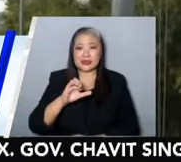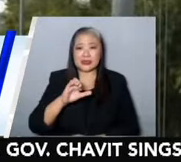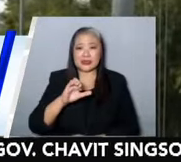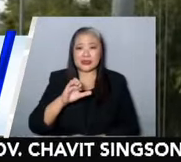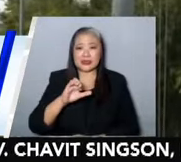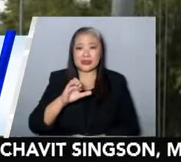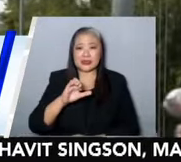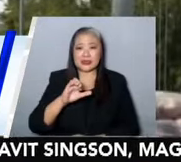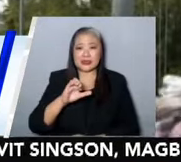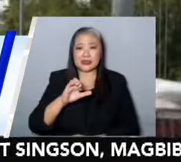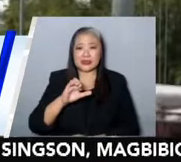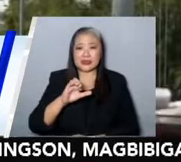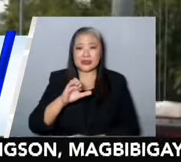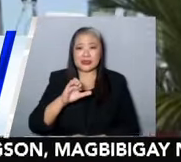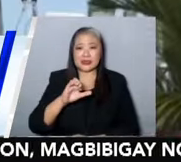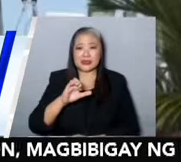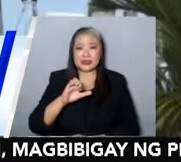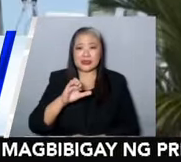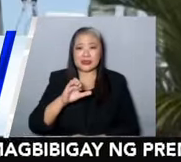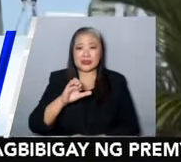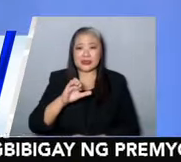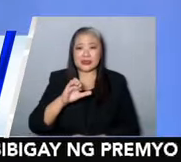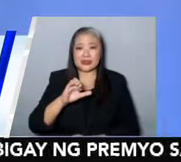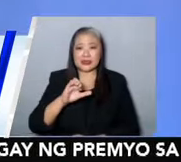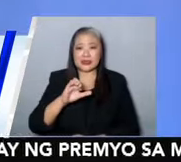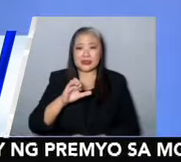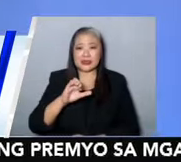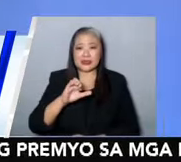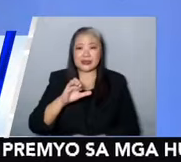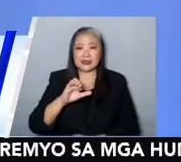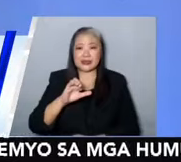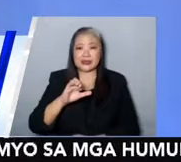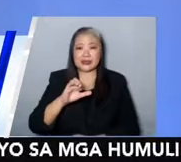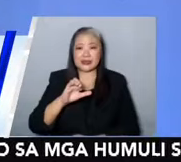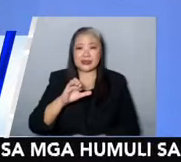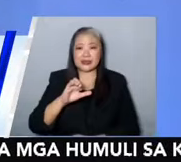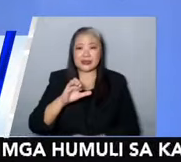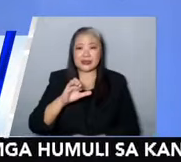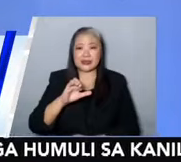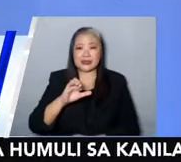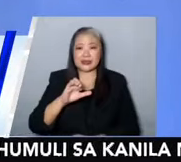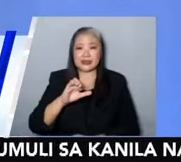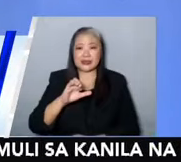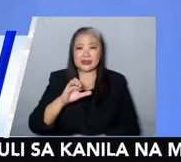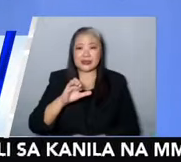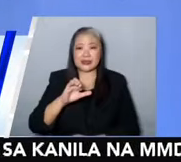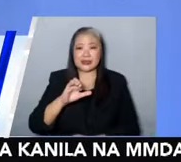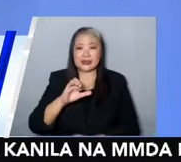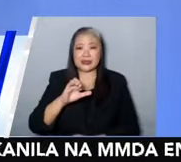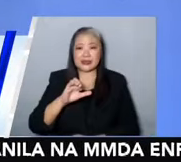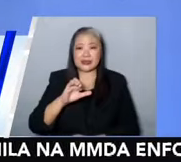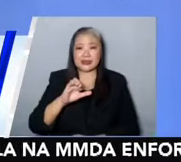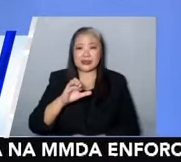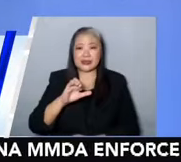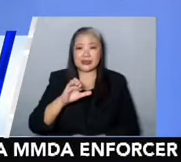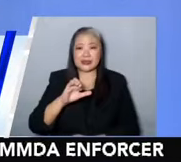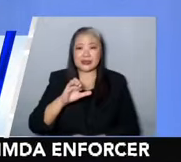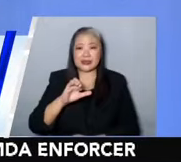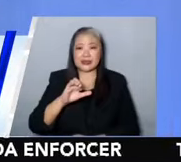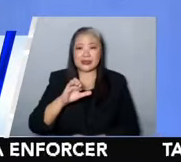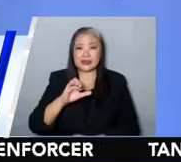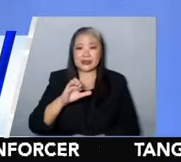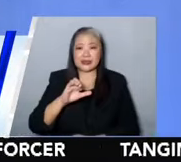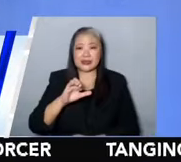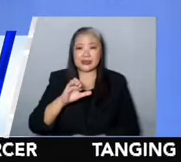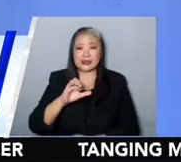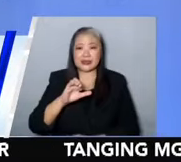grid ng tatlong malalaking isla sa Visayas. It will help resolve the power supply challenges that have plagued Negros